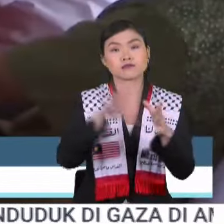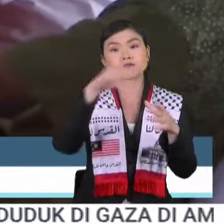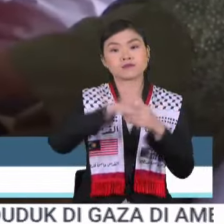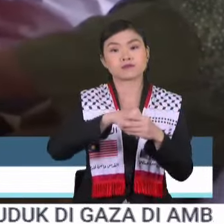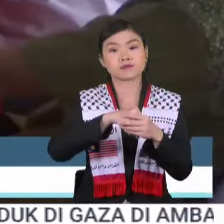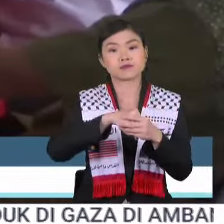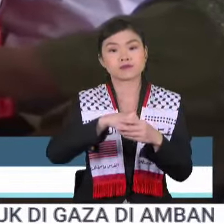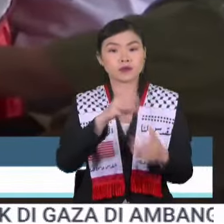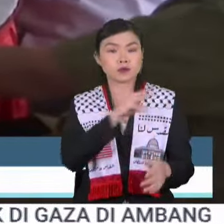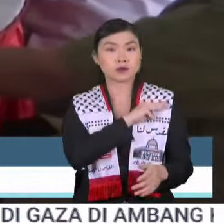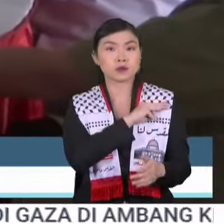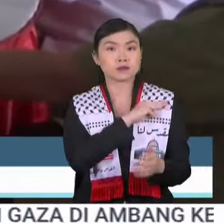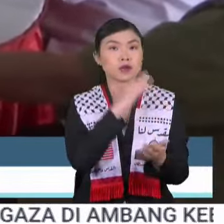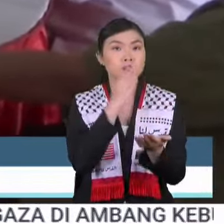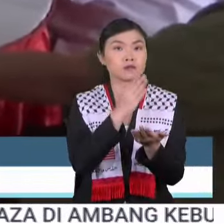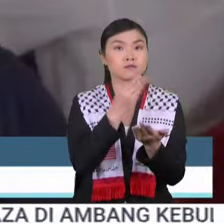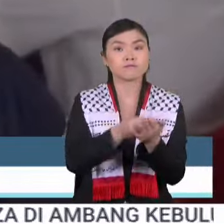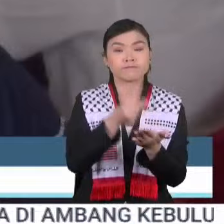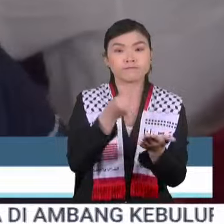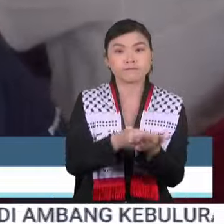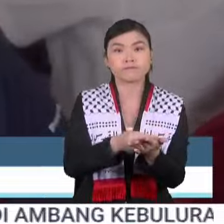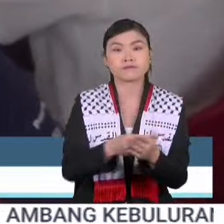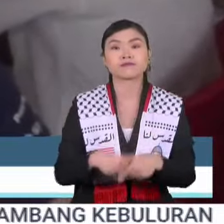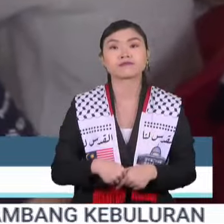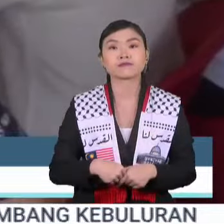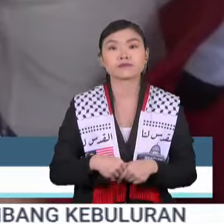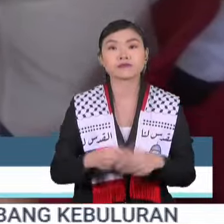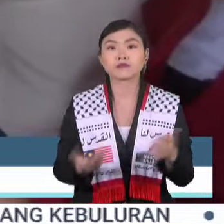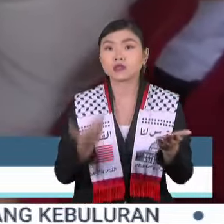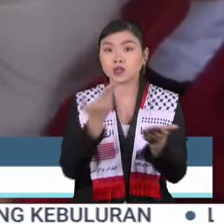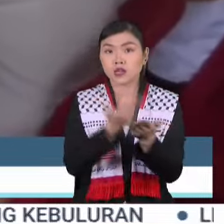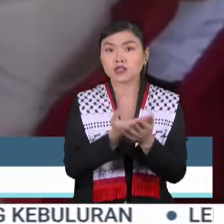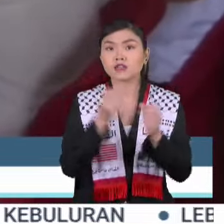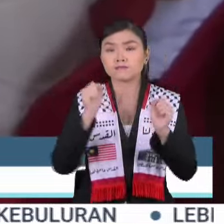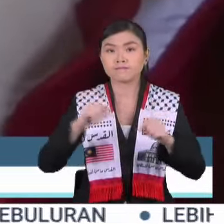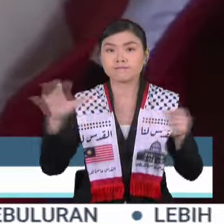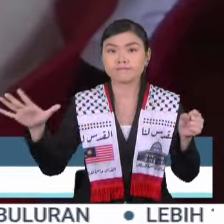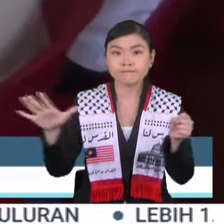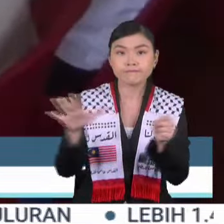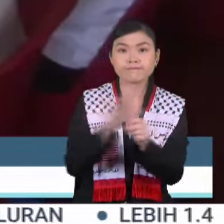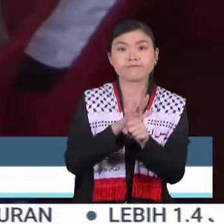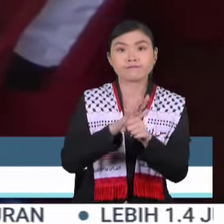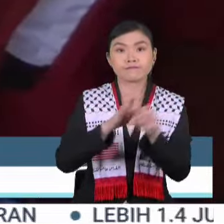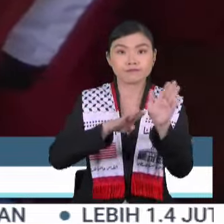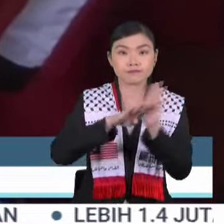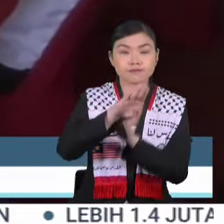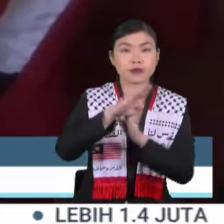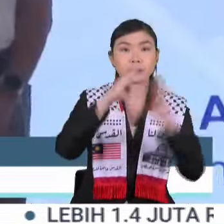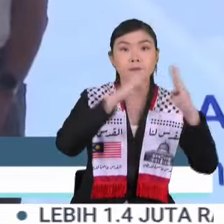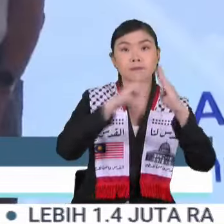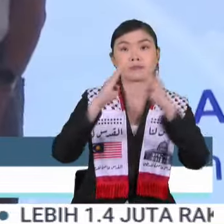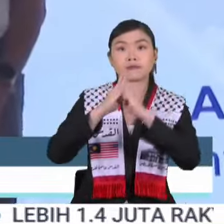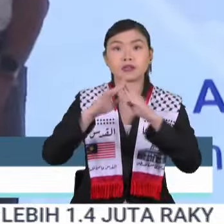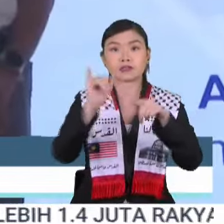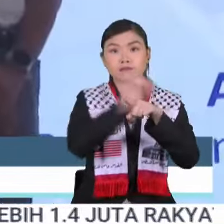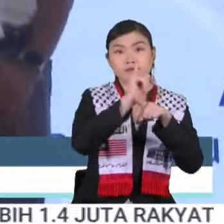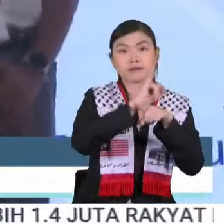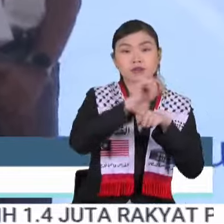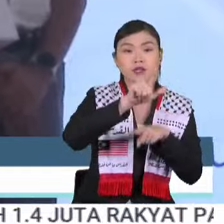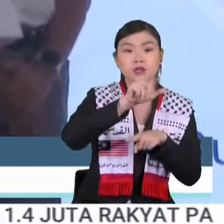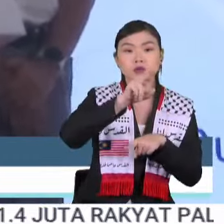peringkat awal untuk dilaksanakan cadangan pembinaan lebuh Raya itu sebagai pelengkap kepada perancangan pembangunan Bandar Perindustrian maritim